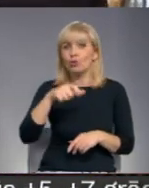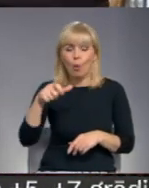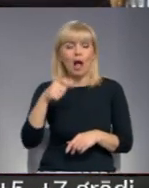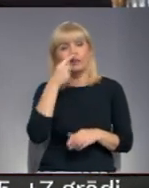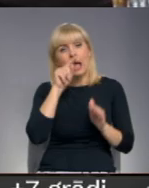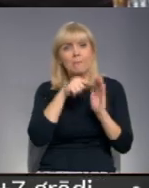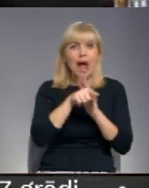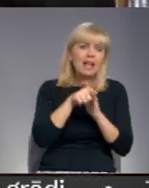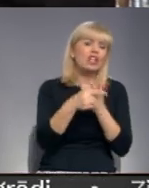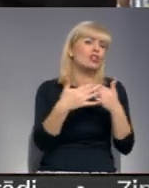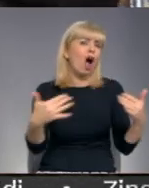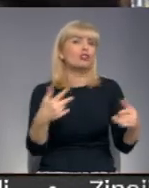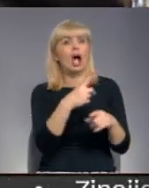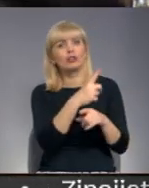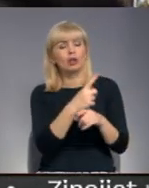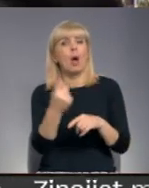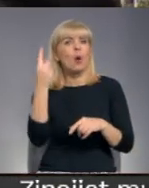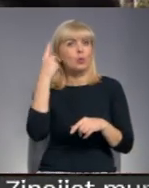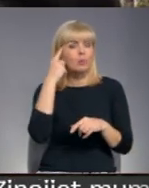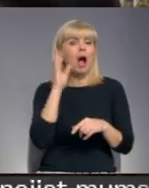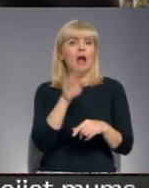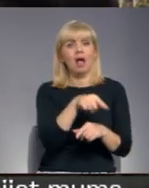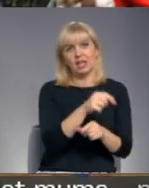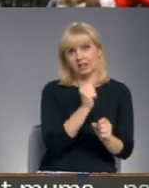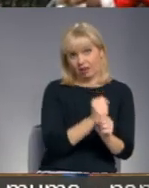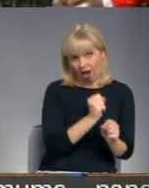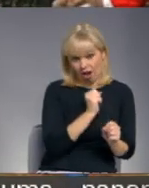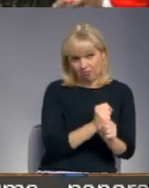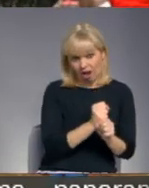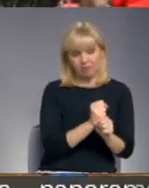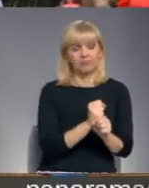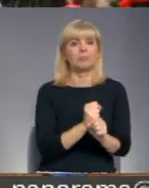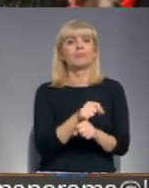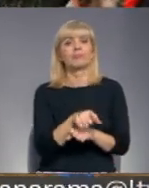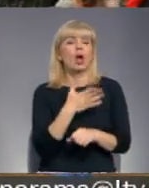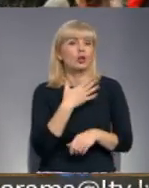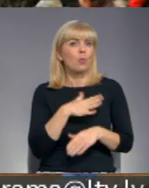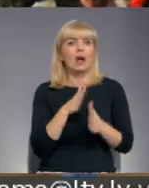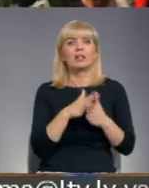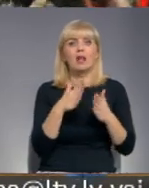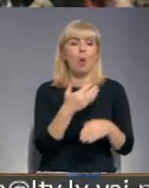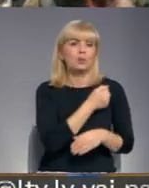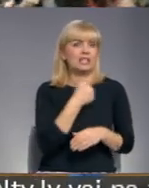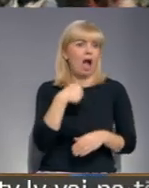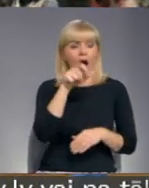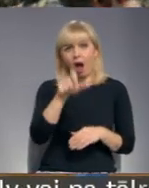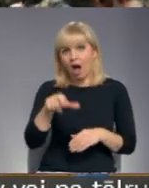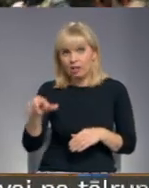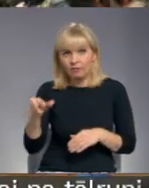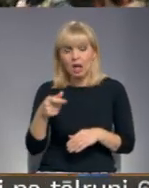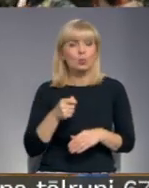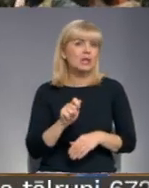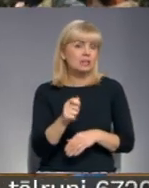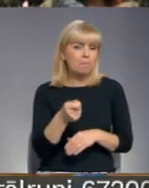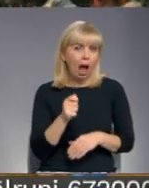arī dažādas ieročus un uzzināja, kā tie darbojas. Ļoti daudz karavīru no